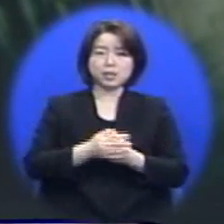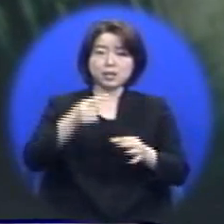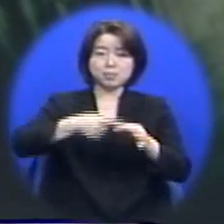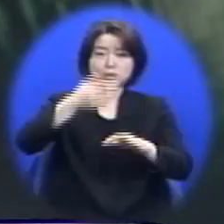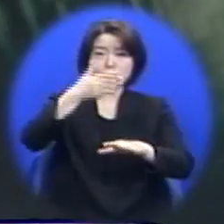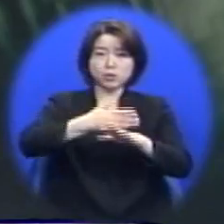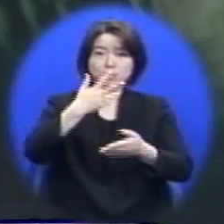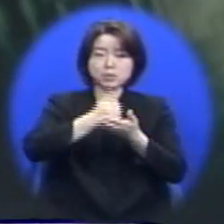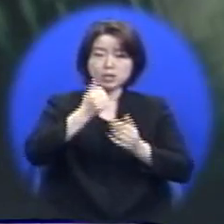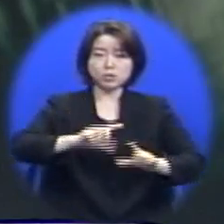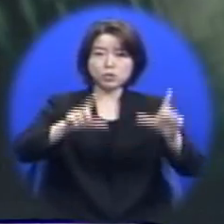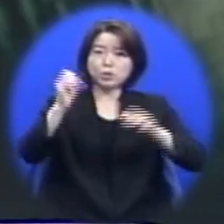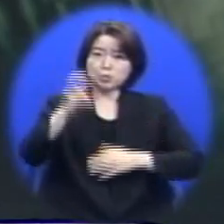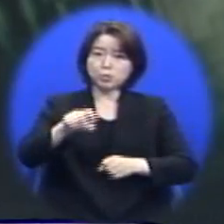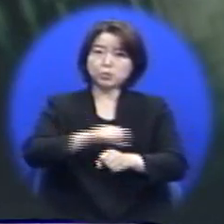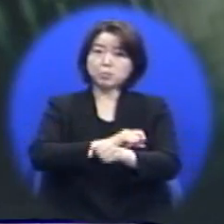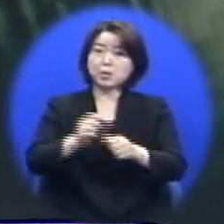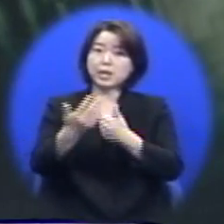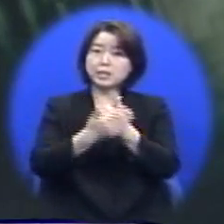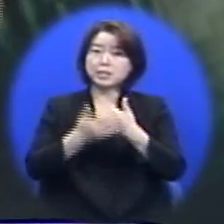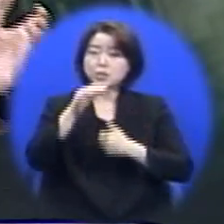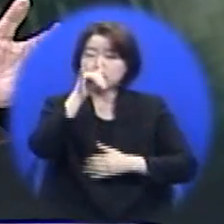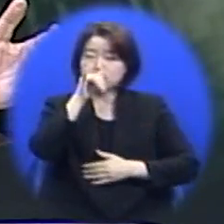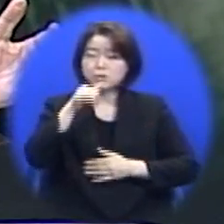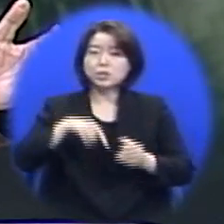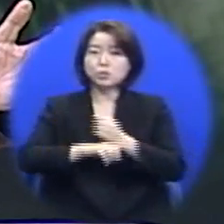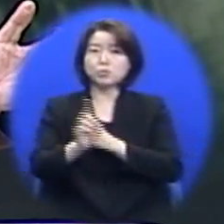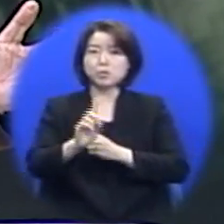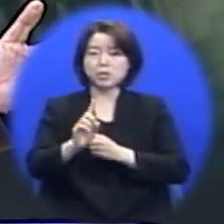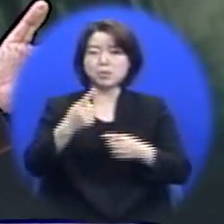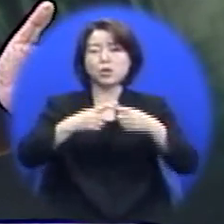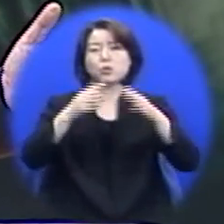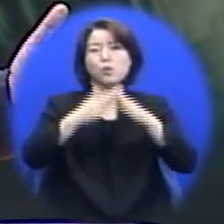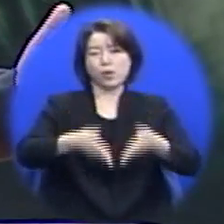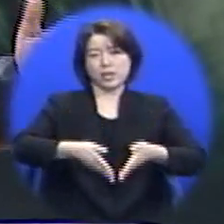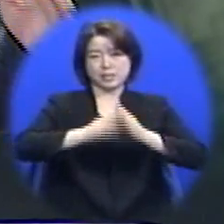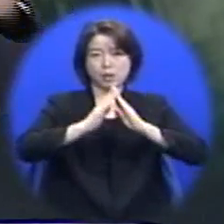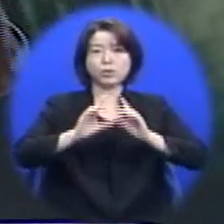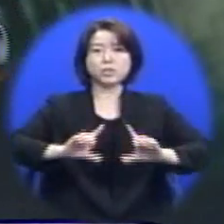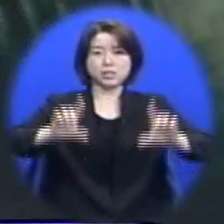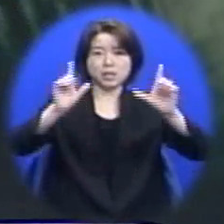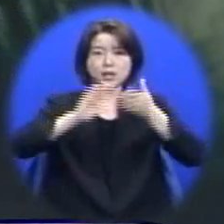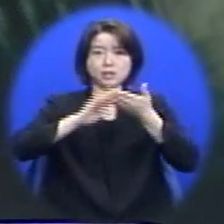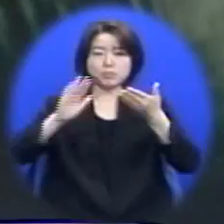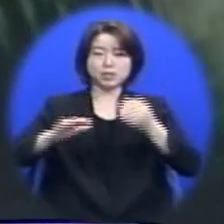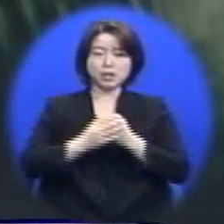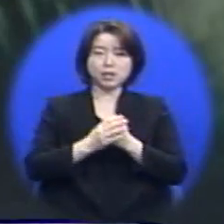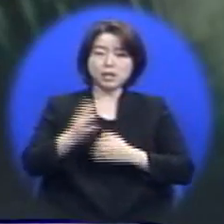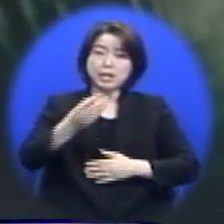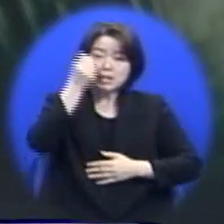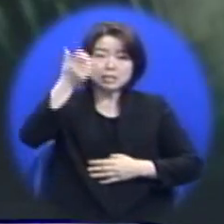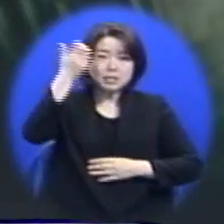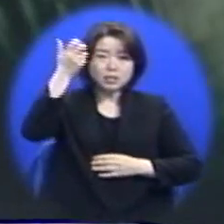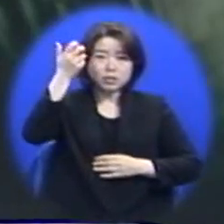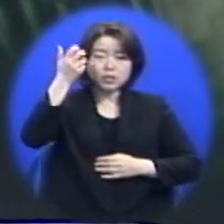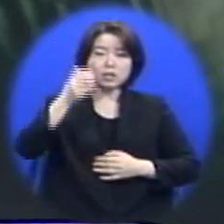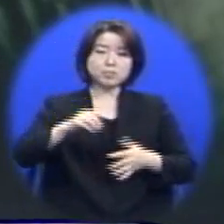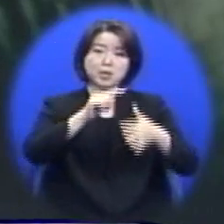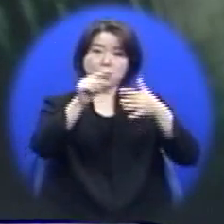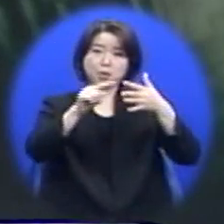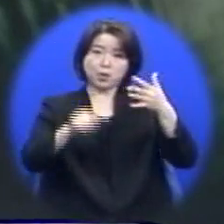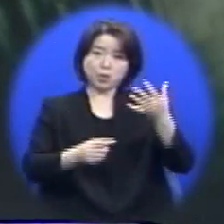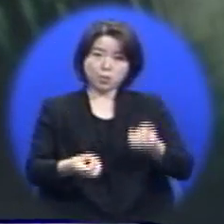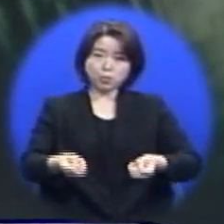또 특별한 은혜가 있는 것은 교회가 세워진 날이에요. 성령이 오순절 성도들에게